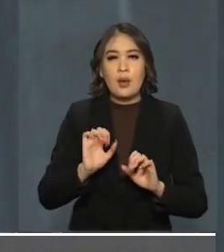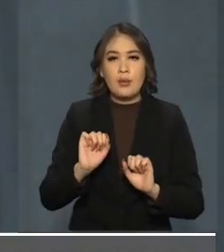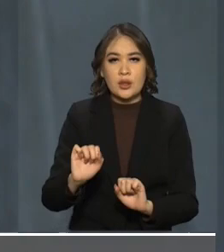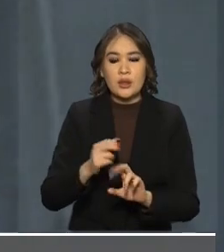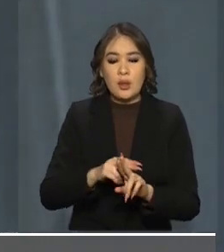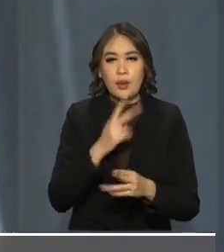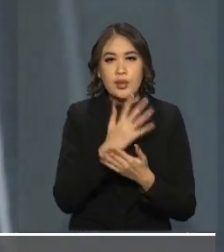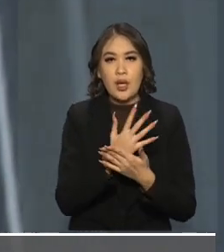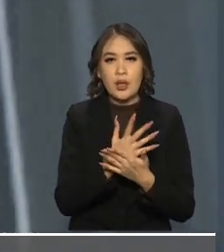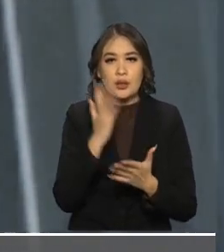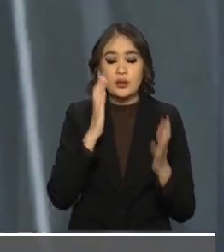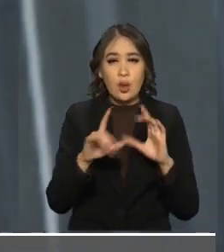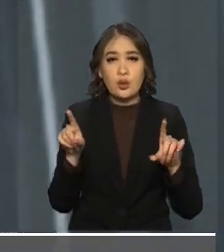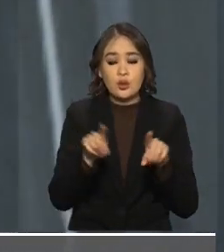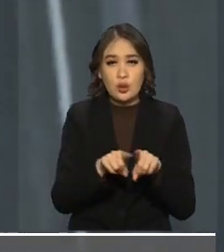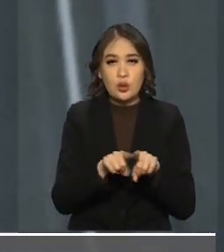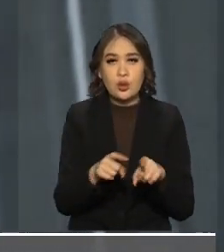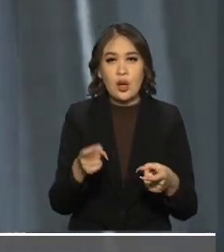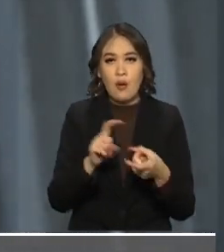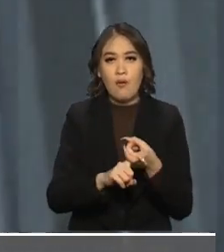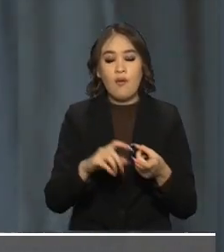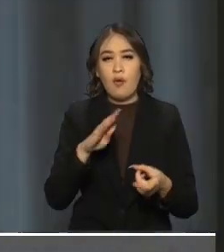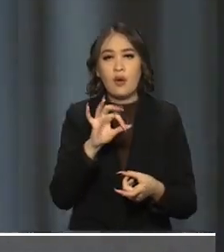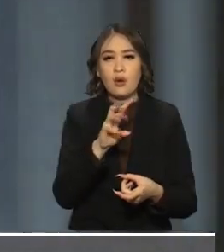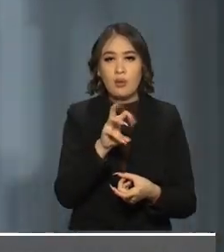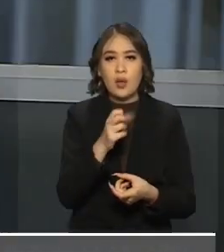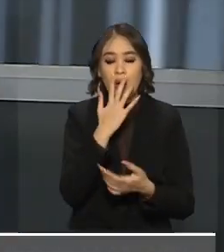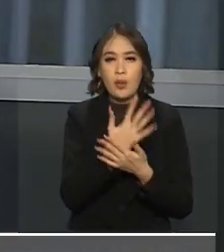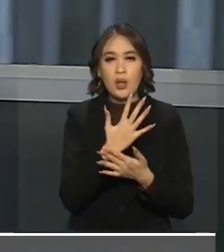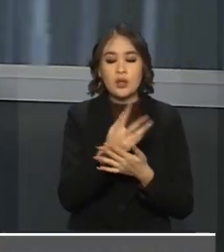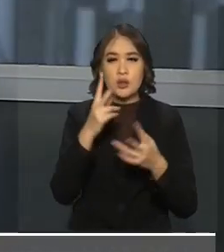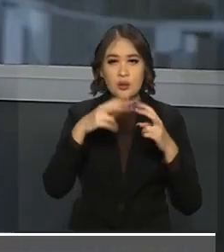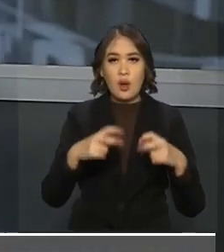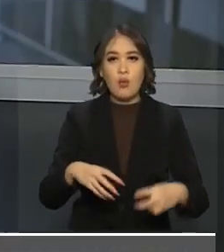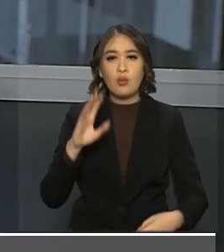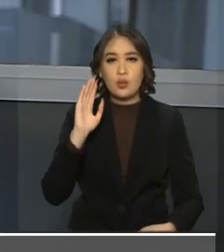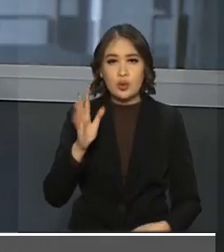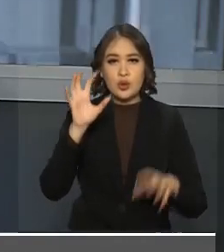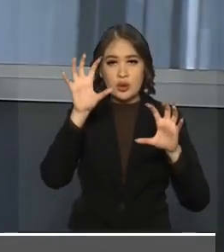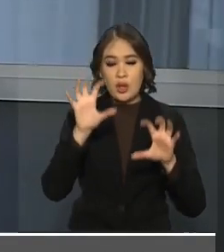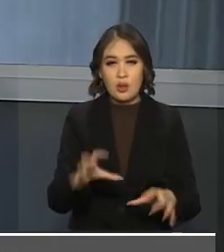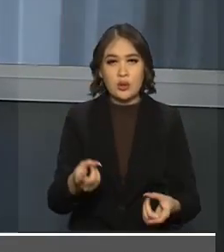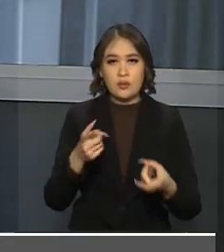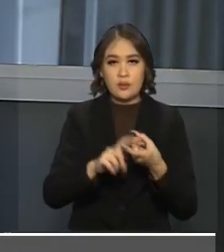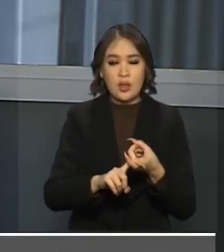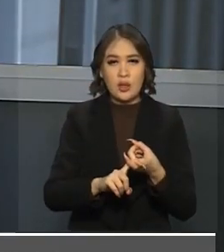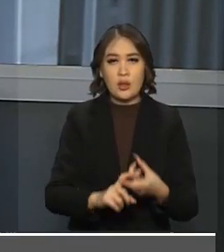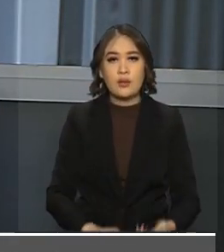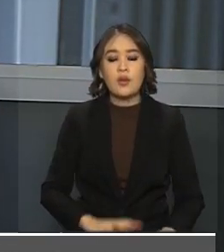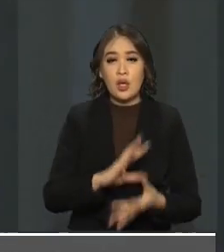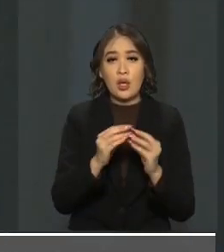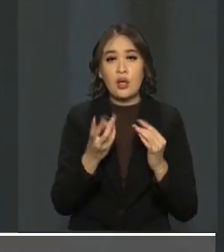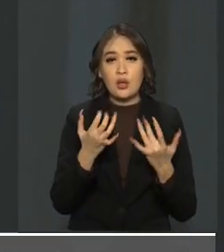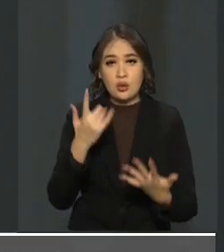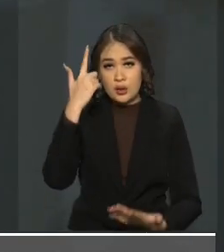институтам, то есть, вернее, по самим формам контроля тоже будем смотреть в рамках данного законопроекта. То есть, насколько я